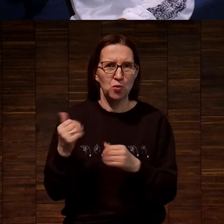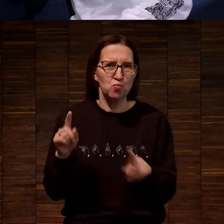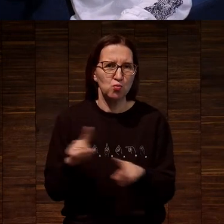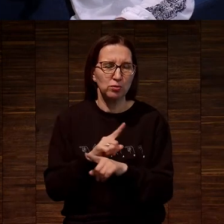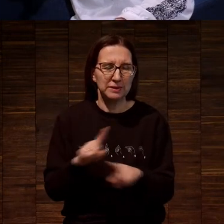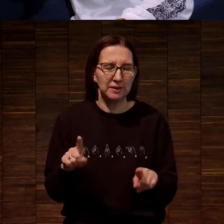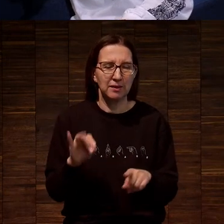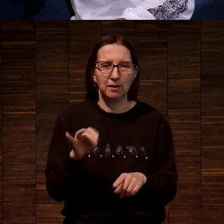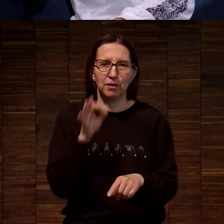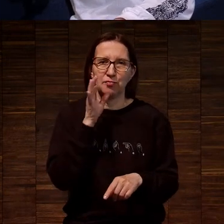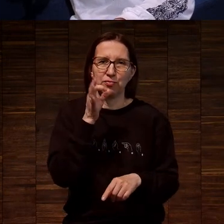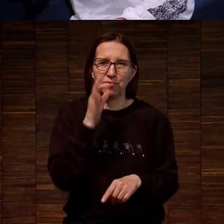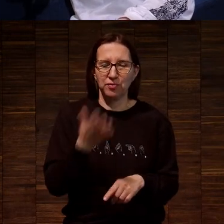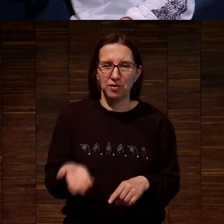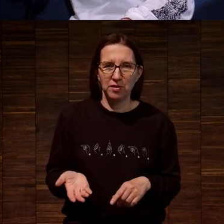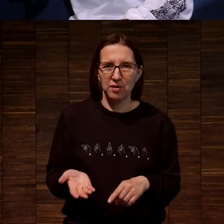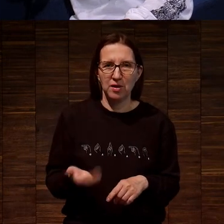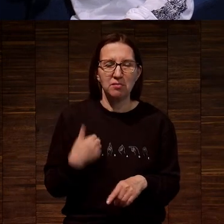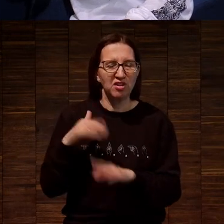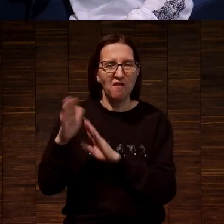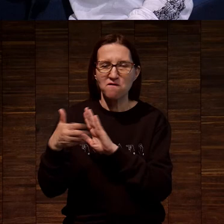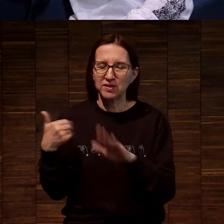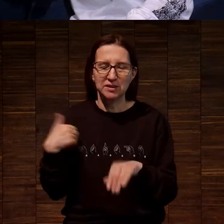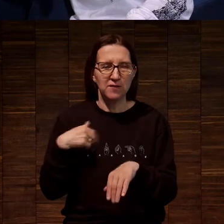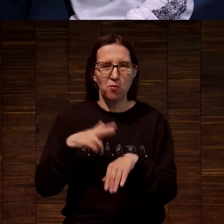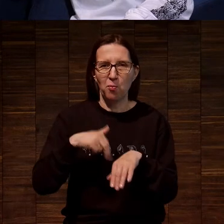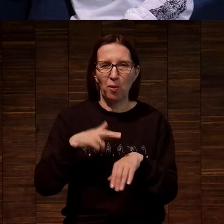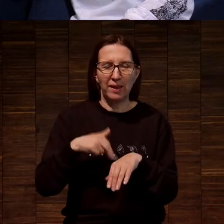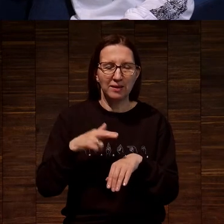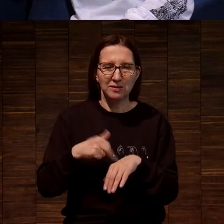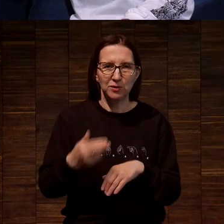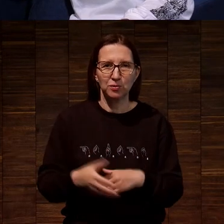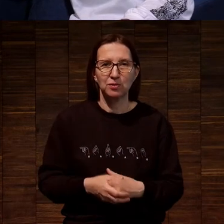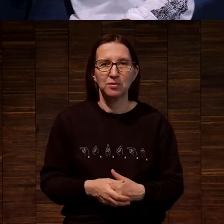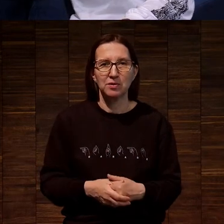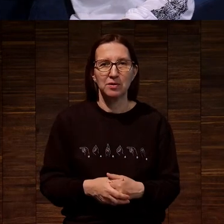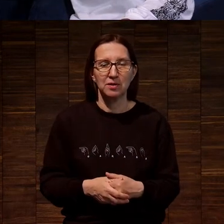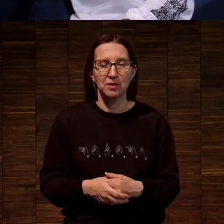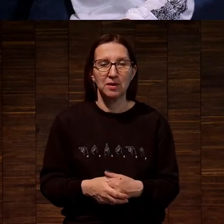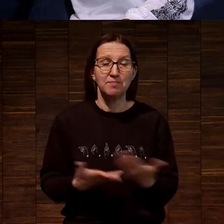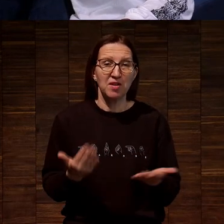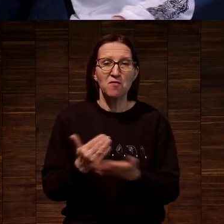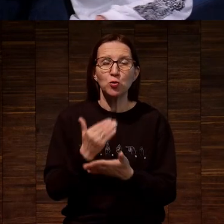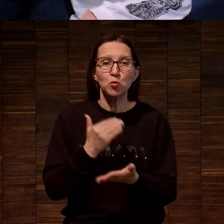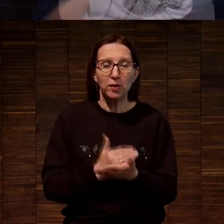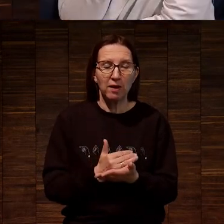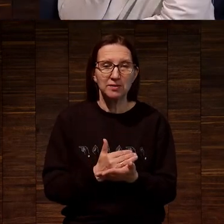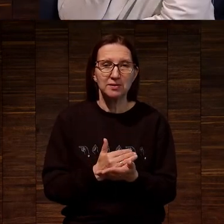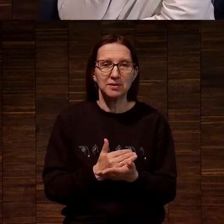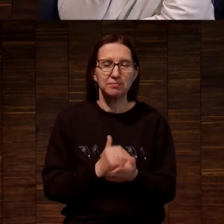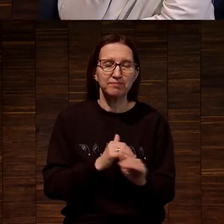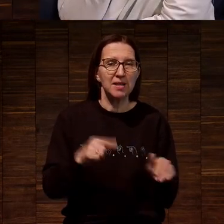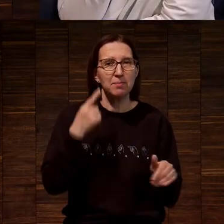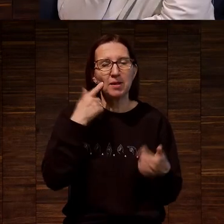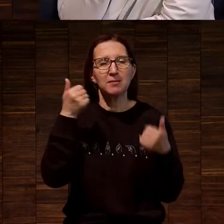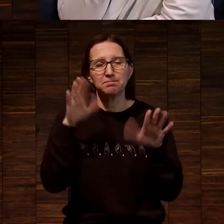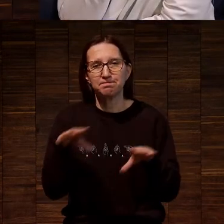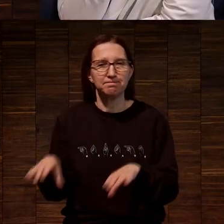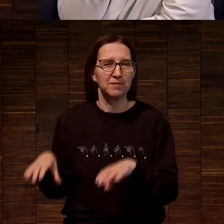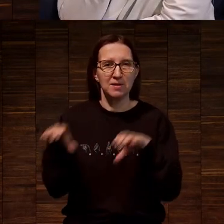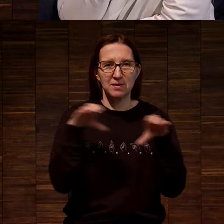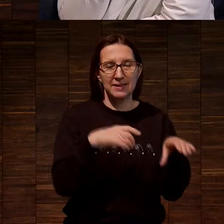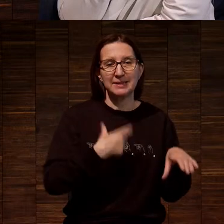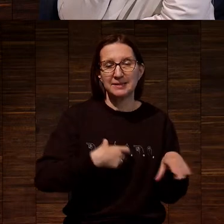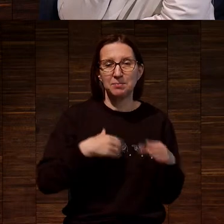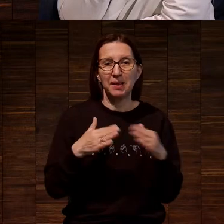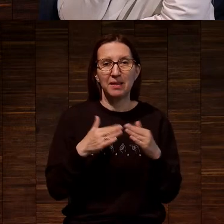директорка музея и сказала, я вызову полицию. Вот. В результате ребята решили перенести все к